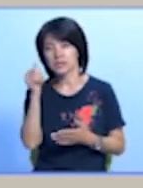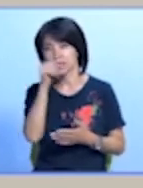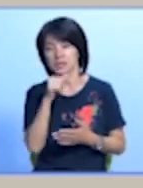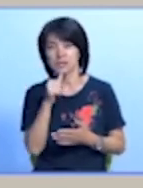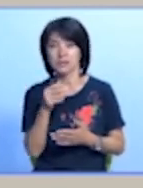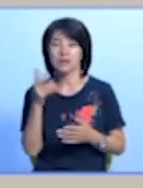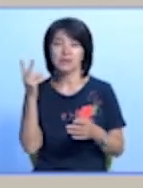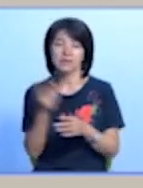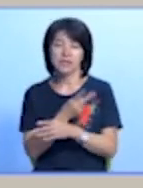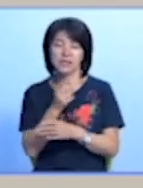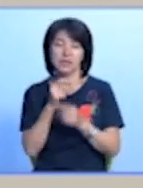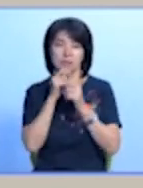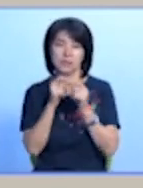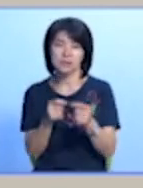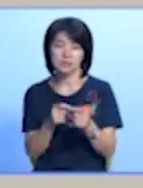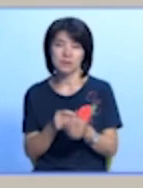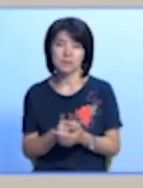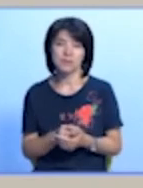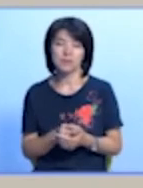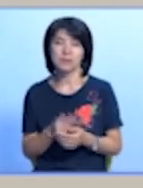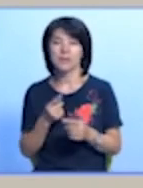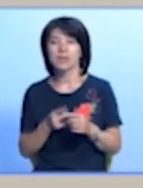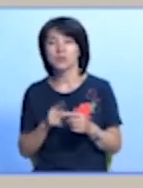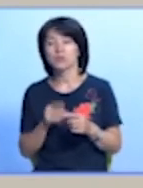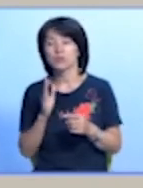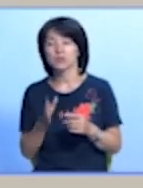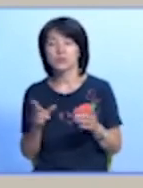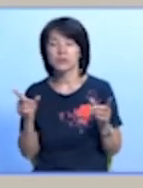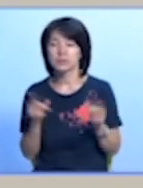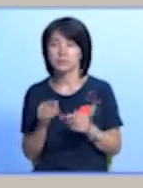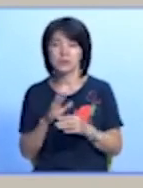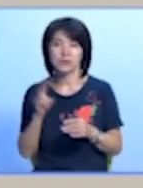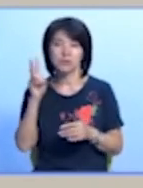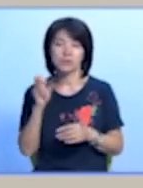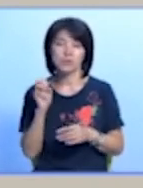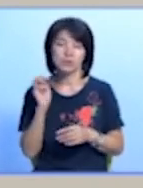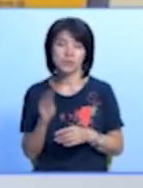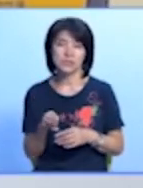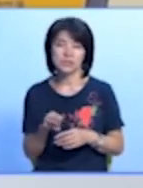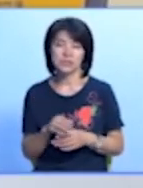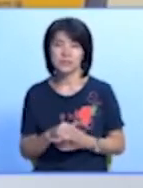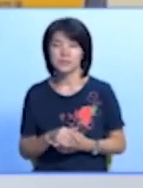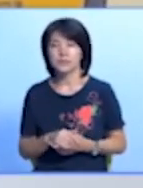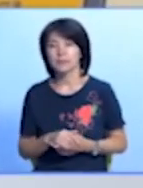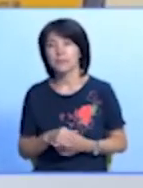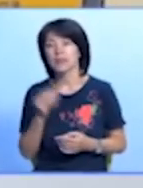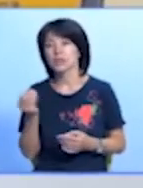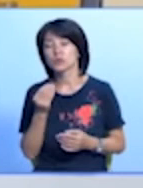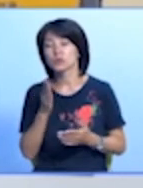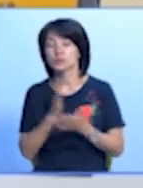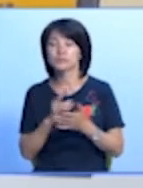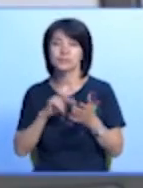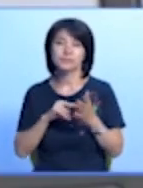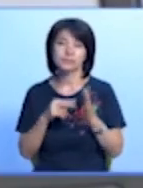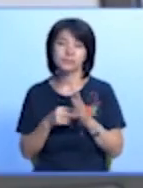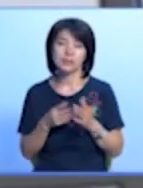получите двойную премию государства, которая составит не менее 200 000 тенге. Среди преимуществ программы есть